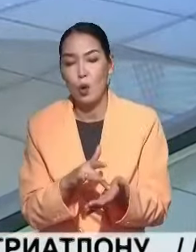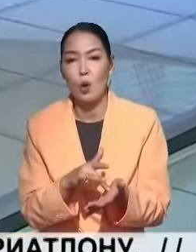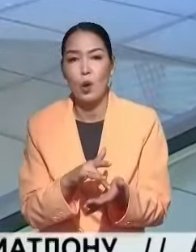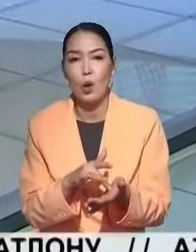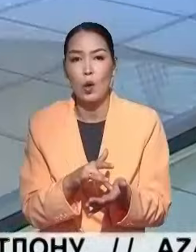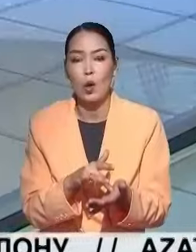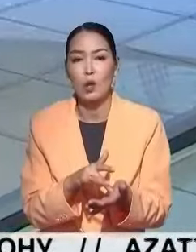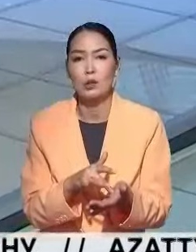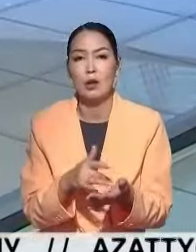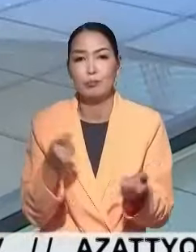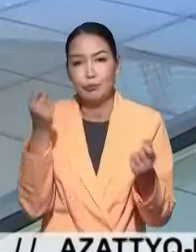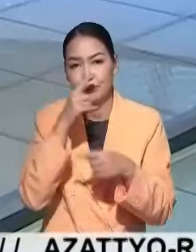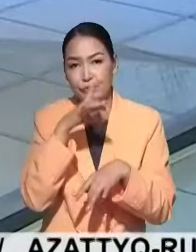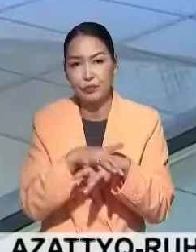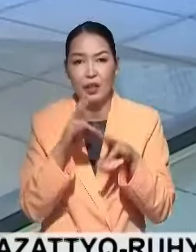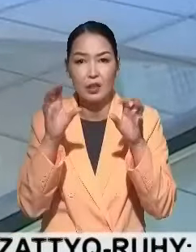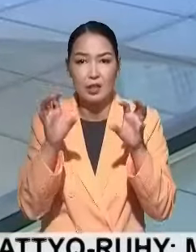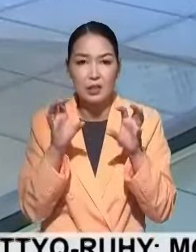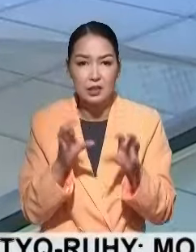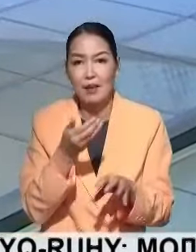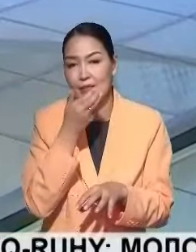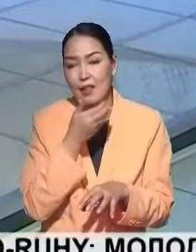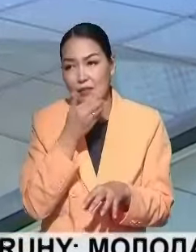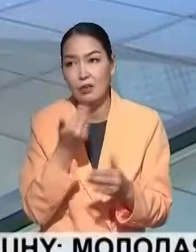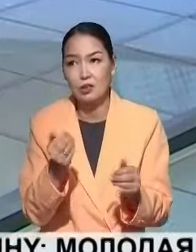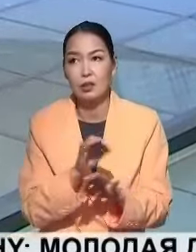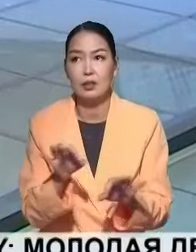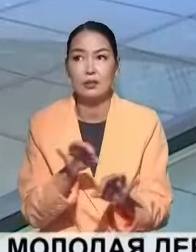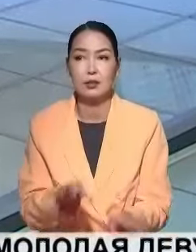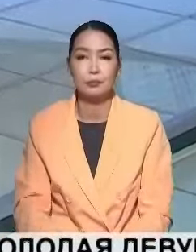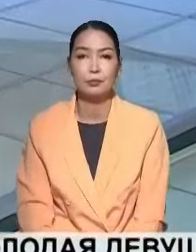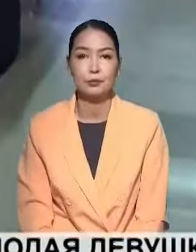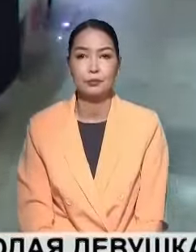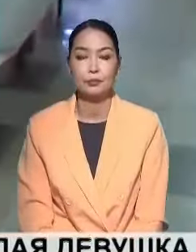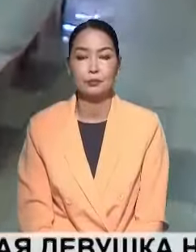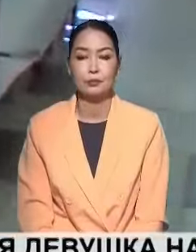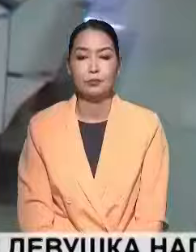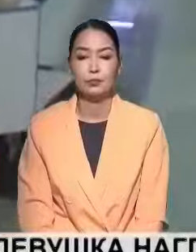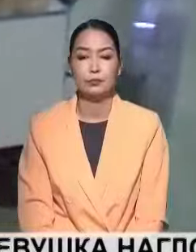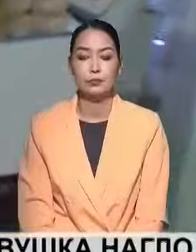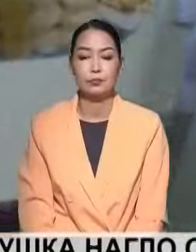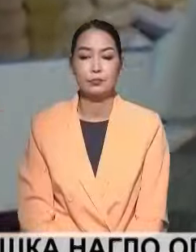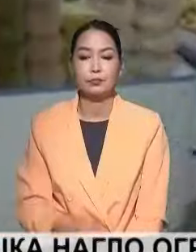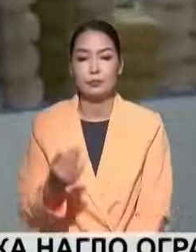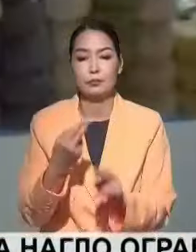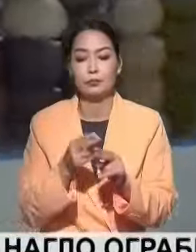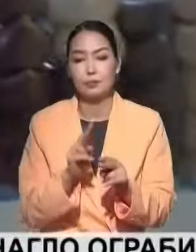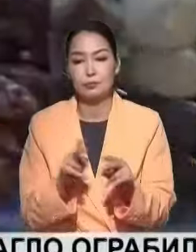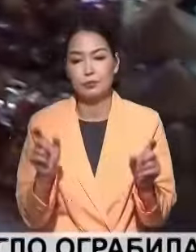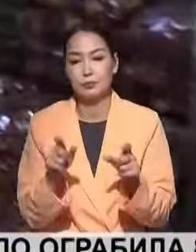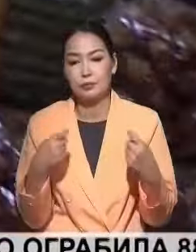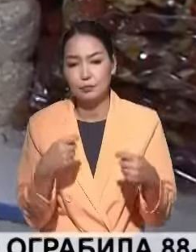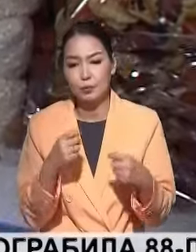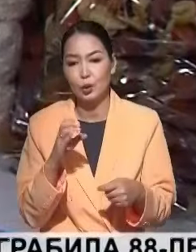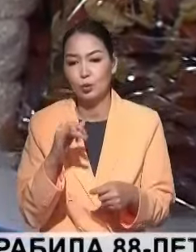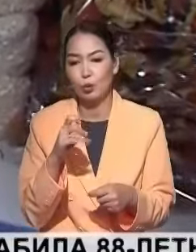О выявленных фактах незаконной продажи на свае расскажет Алихан Сарыкхазыев. Казалось бы, неприметный прилавок с сухофруктами на одном